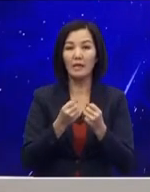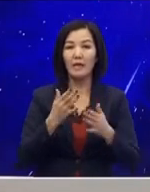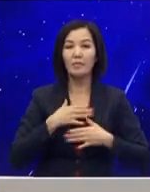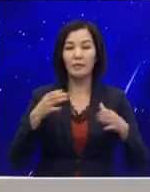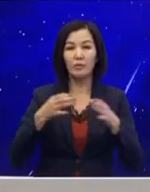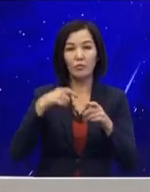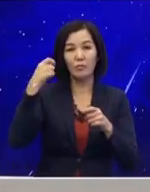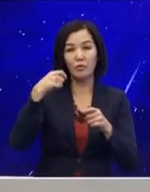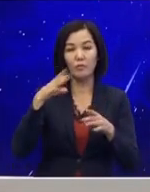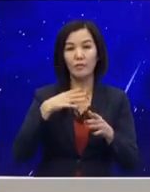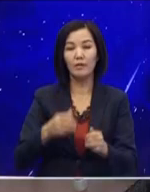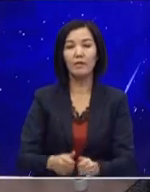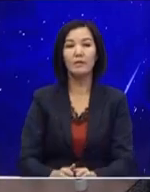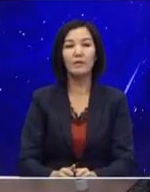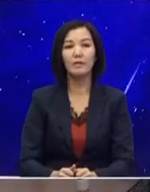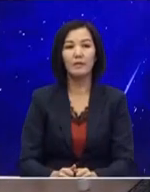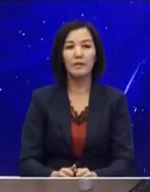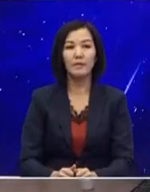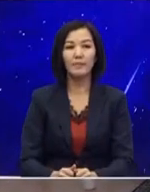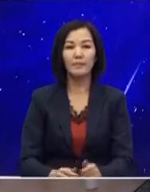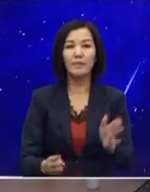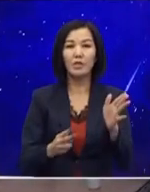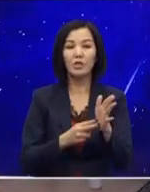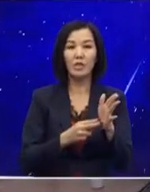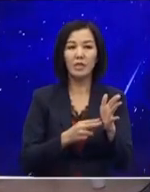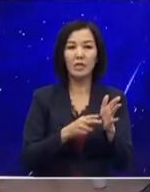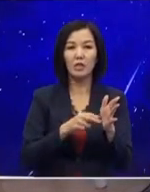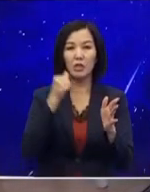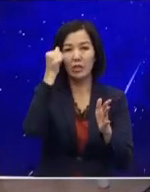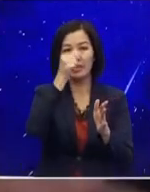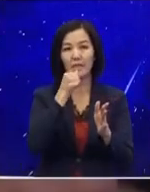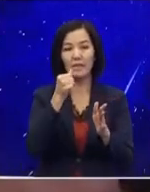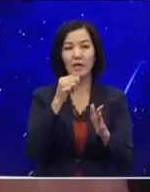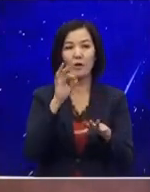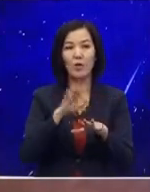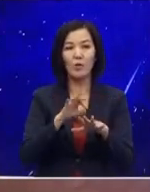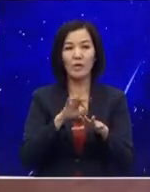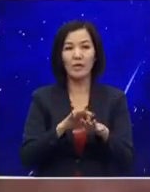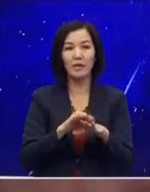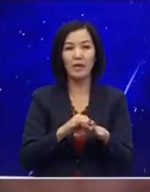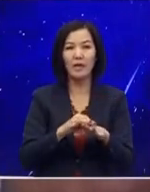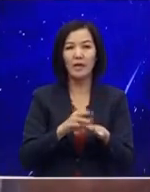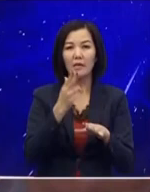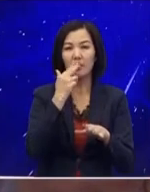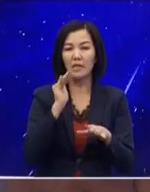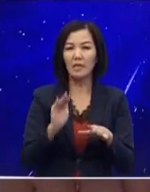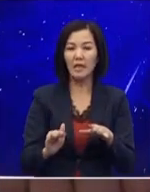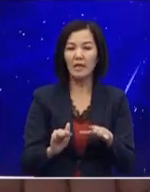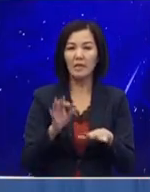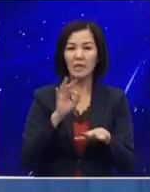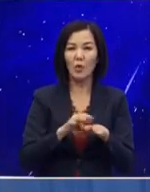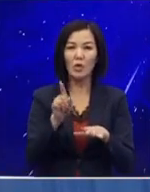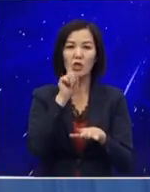тобы біліп қайтты. Кішкентай 7 жасар Умида туа бітті дертке шалдыққан. Жастайынан аурумен арпалысқан жас